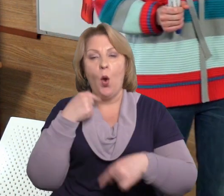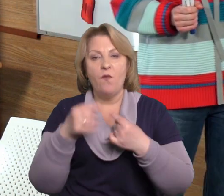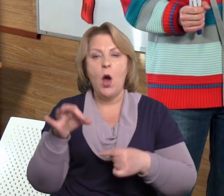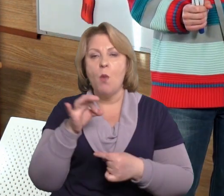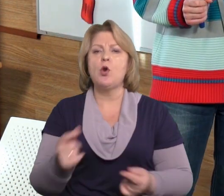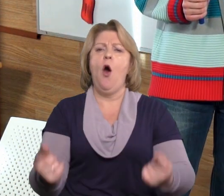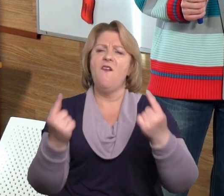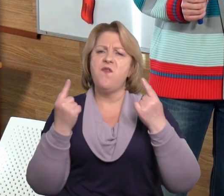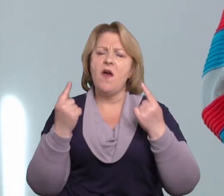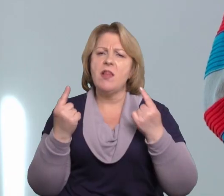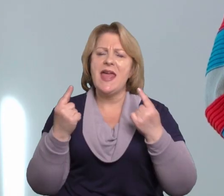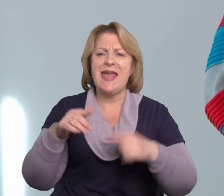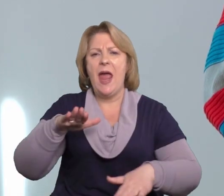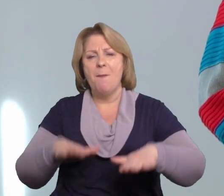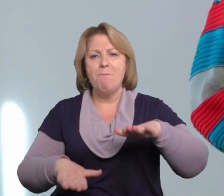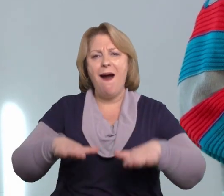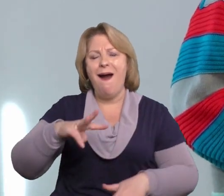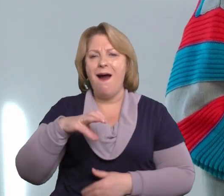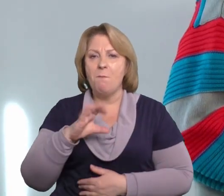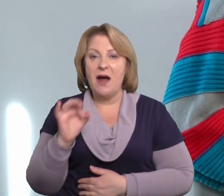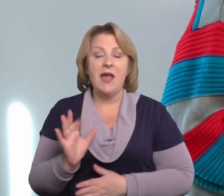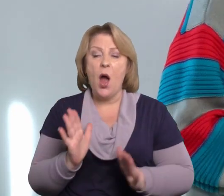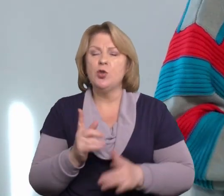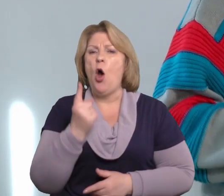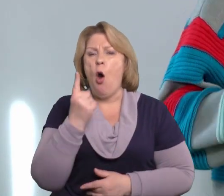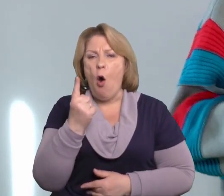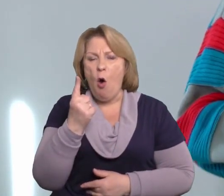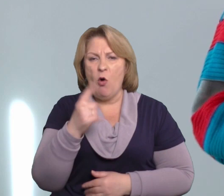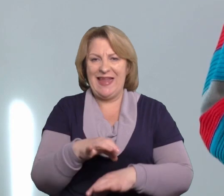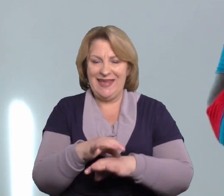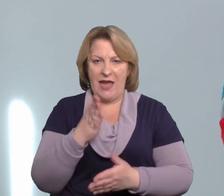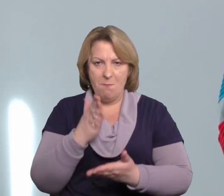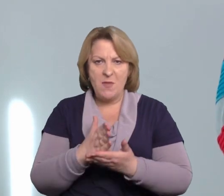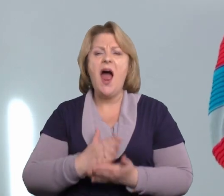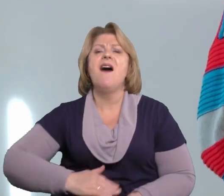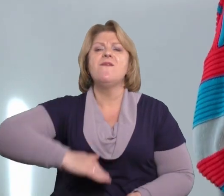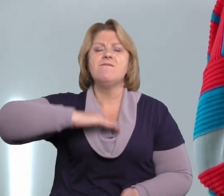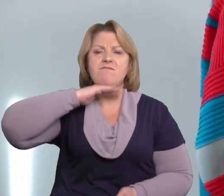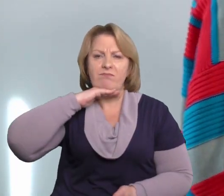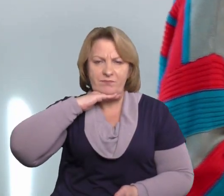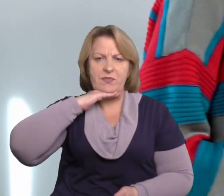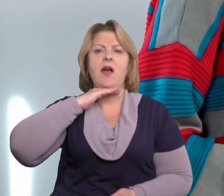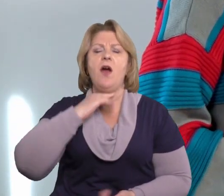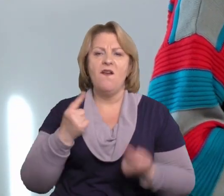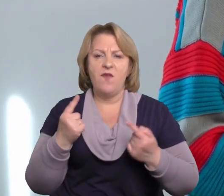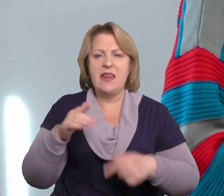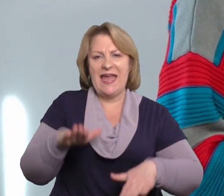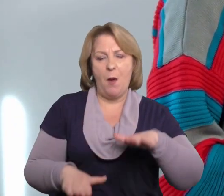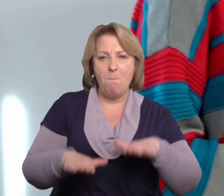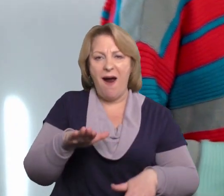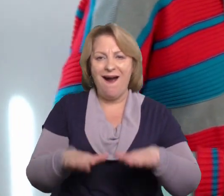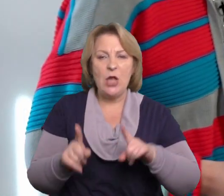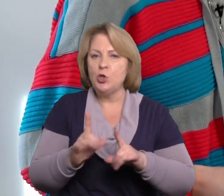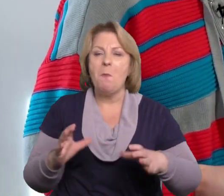про великі маси, або коли хоча б одне з тіл має достатньо велику масу, для того, щоб воно